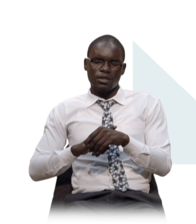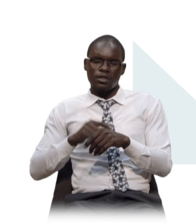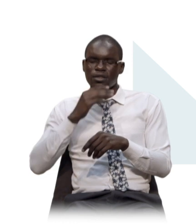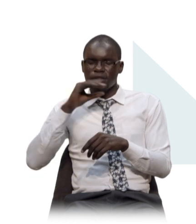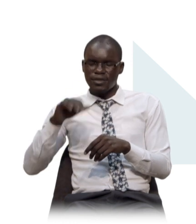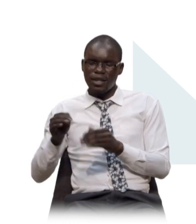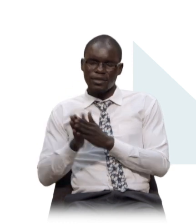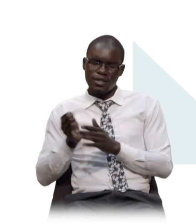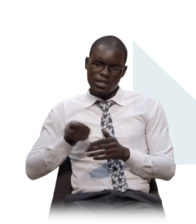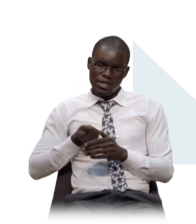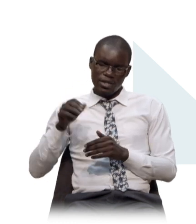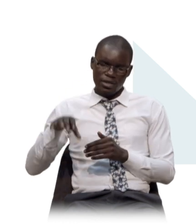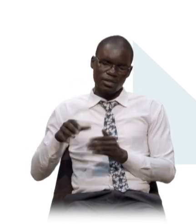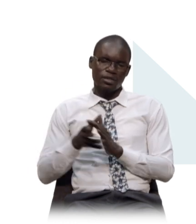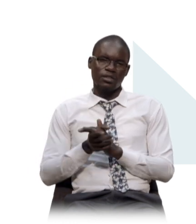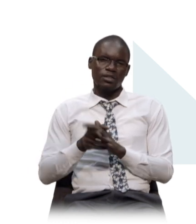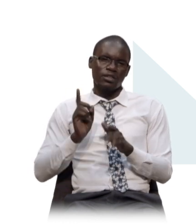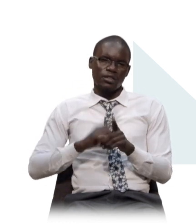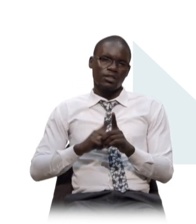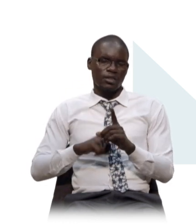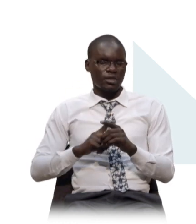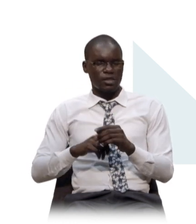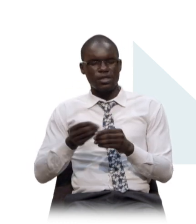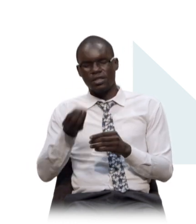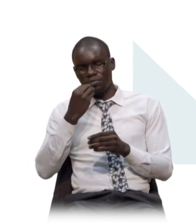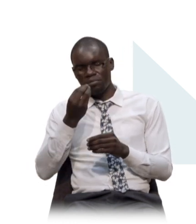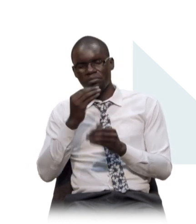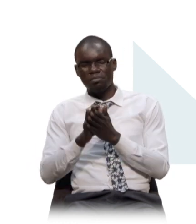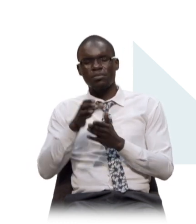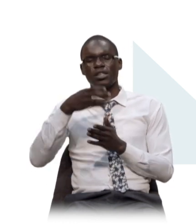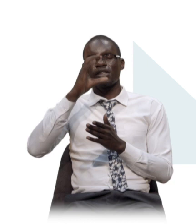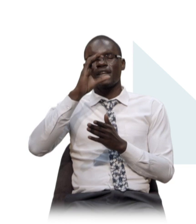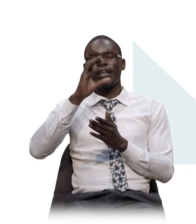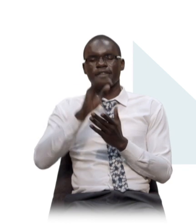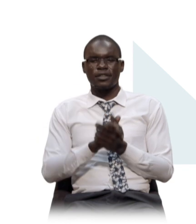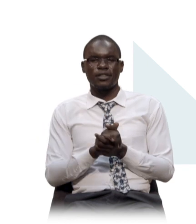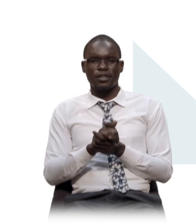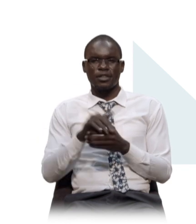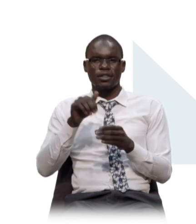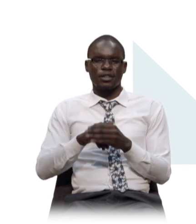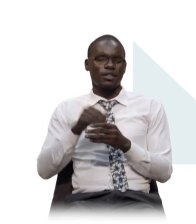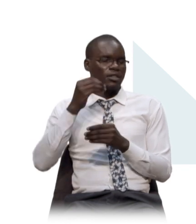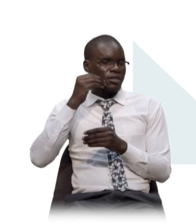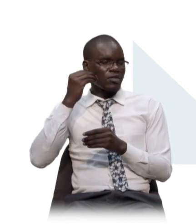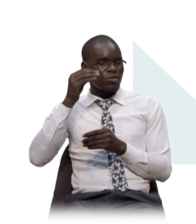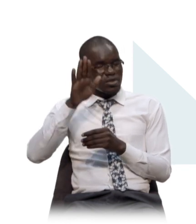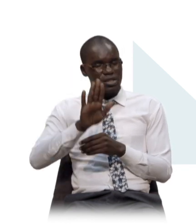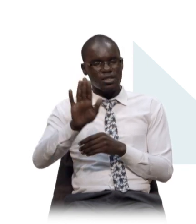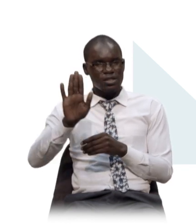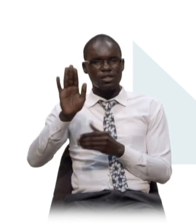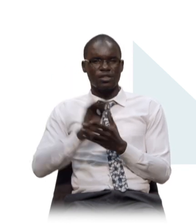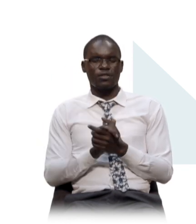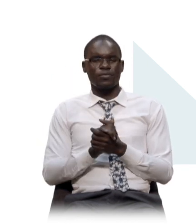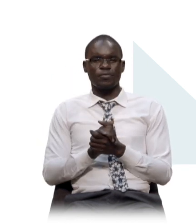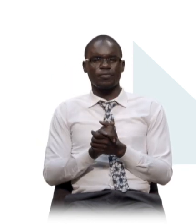zake walipokuwa wakila na kunywa divai katika nyumba yao, katika nyumba